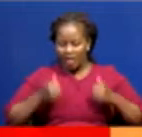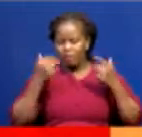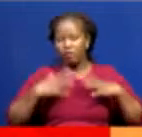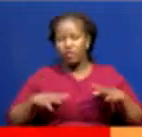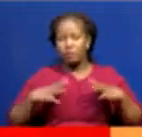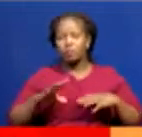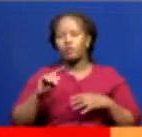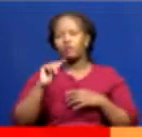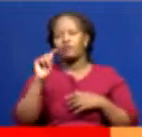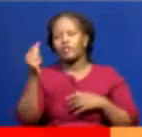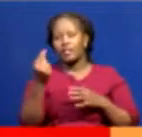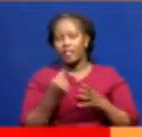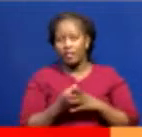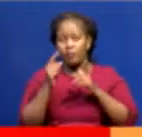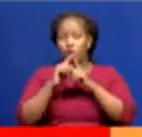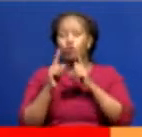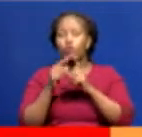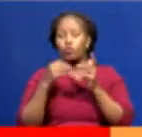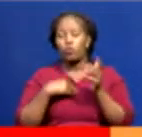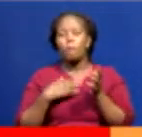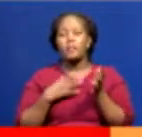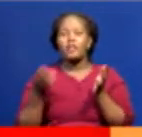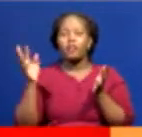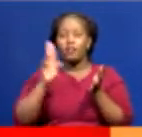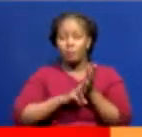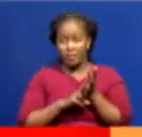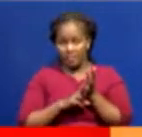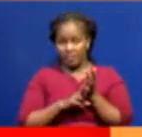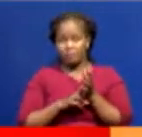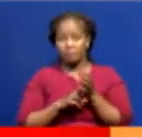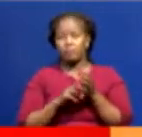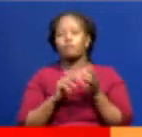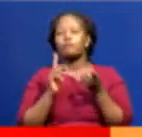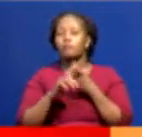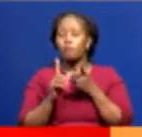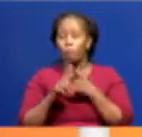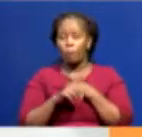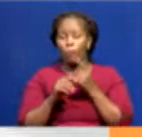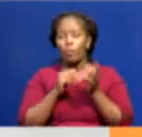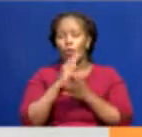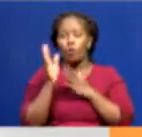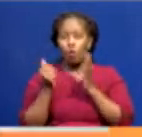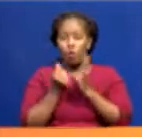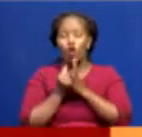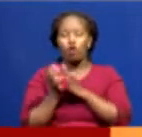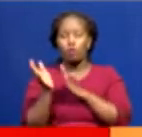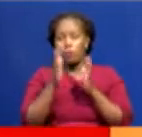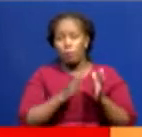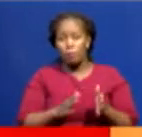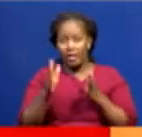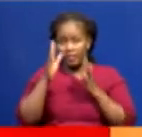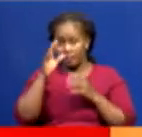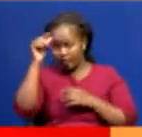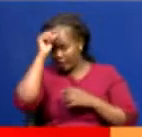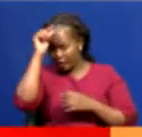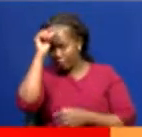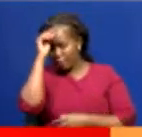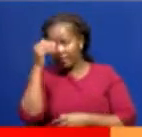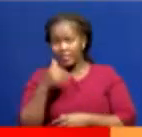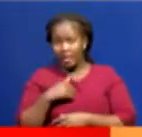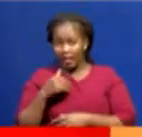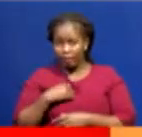Kenya. Na nataka nirudie zile mipango ambazo sisi kama serikali tumeweka